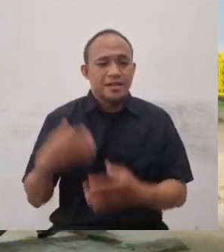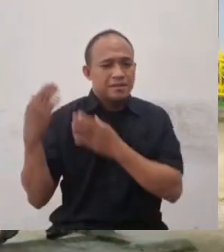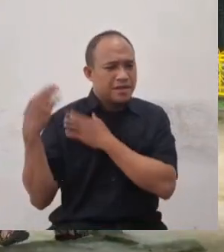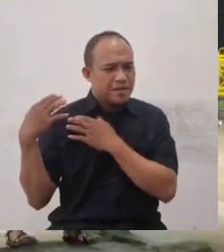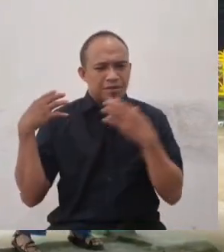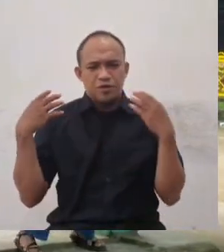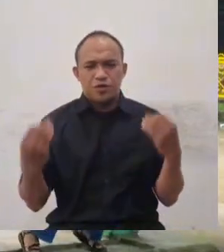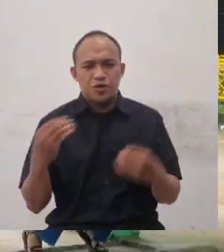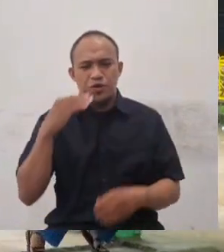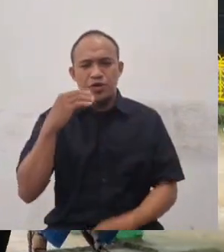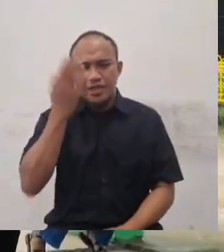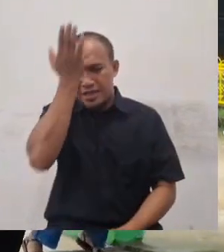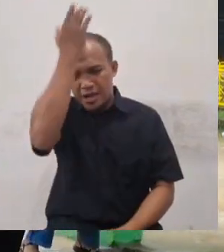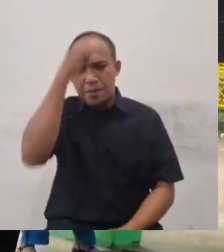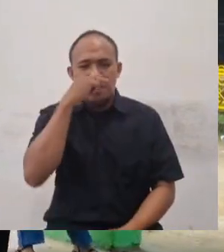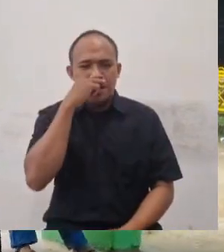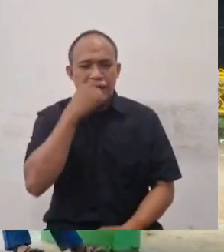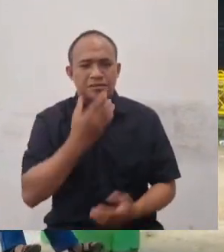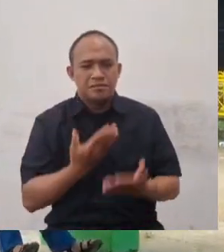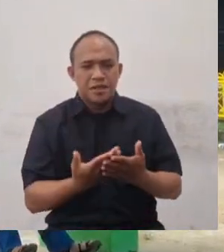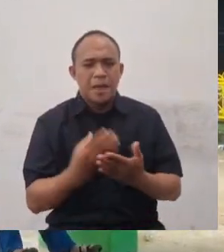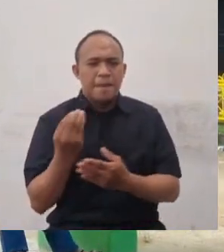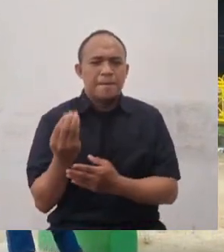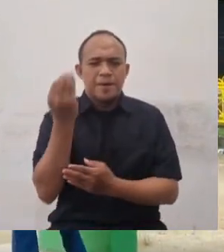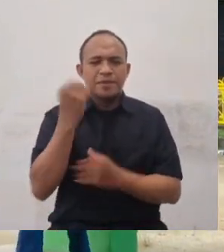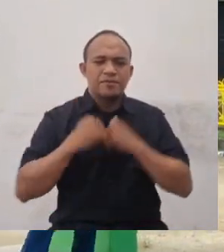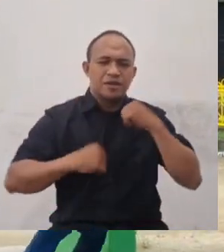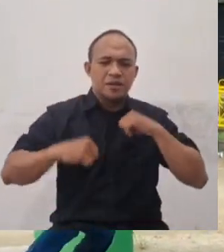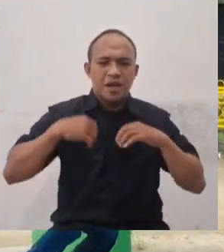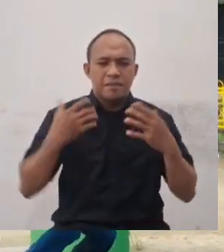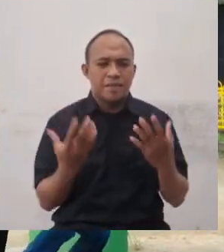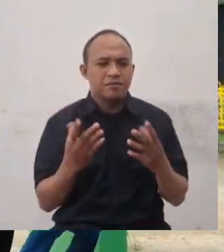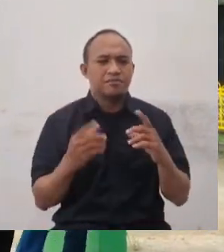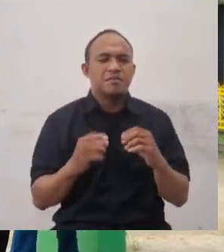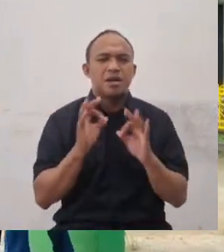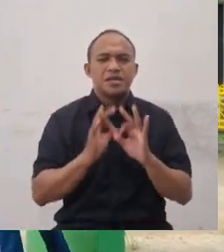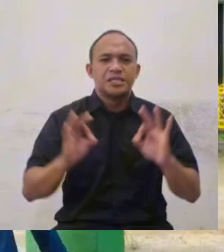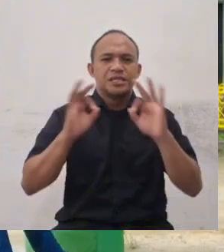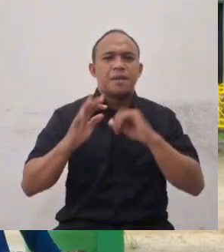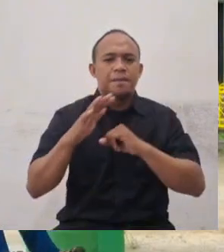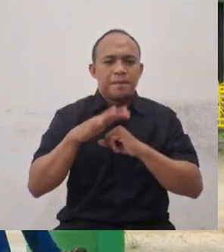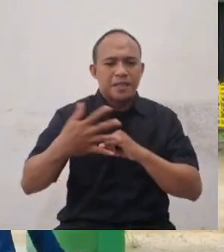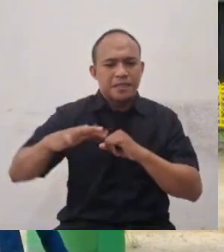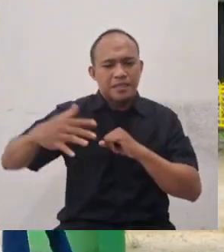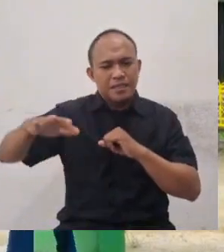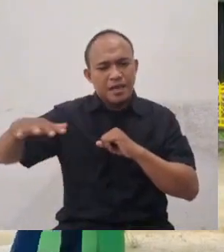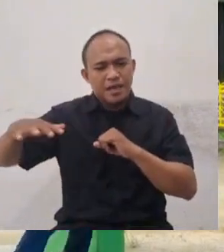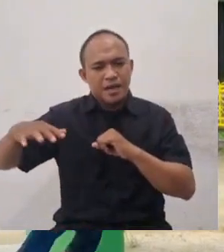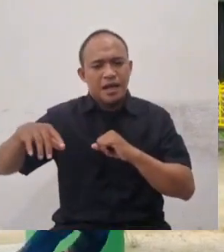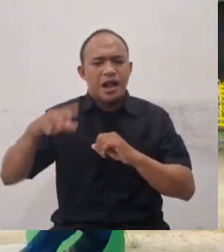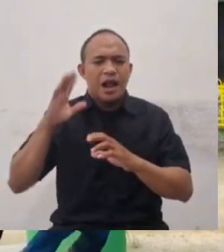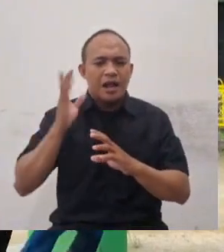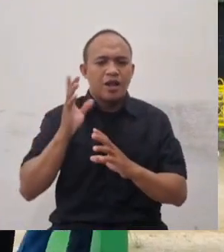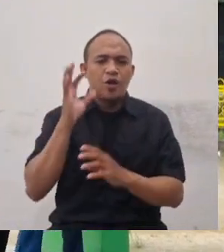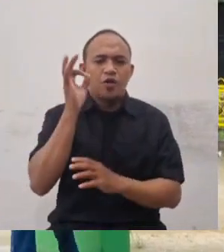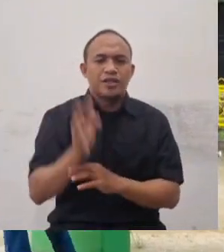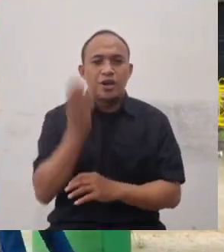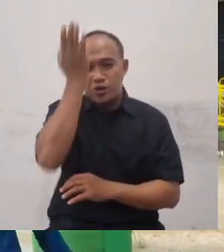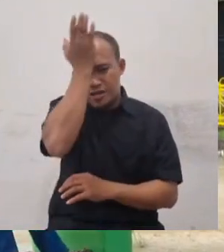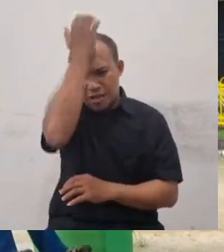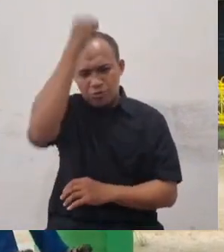Penjabat Gubernur Gorontalo Rudi Salahuddin memimpin kegiatan aksi bersih pantai di Blue Merlin,